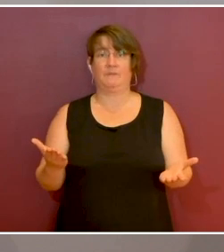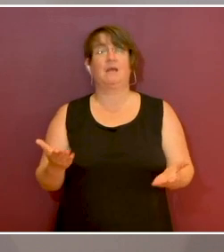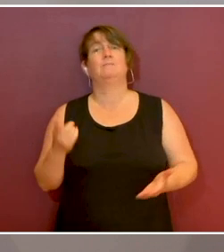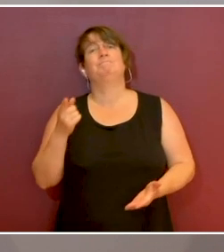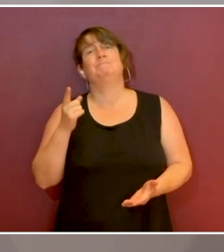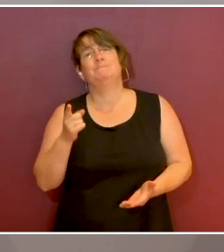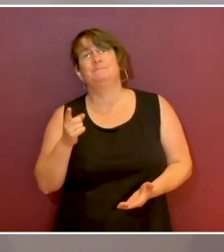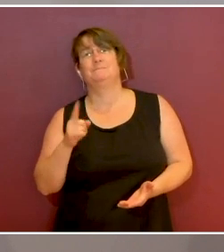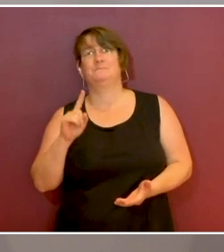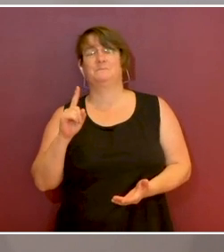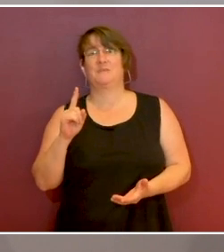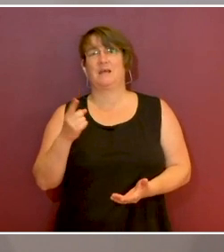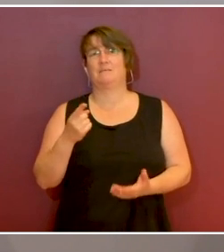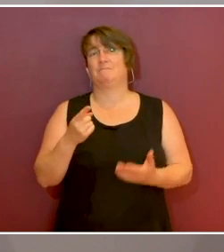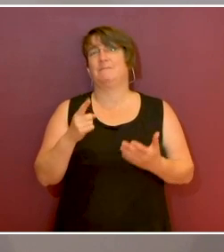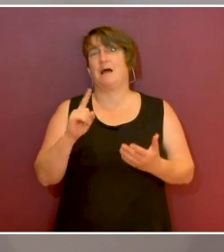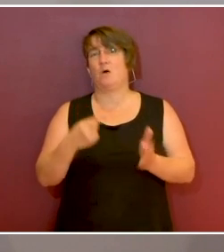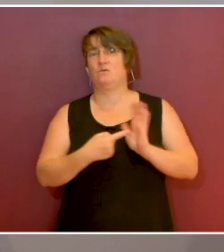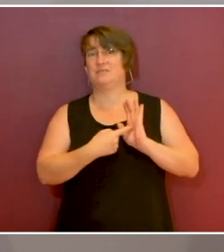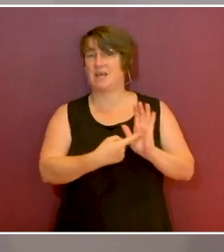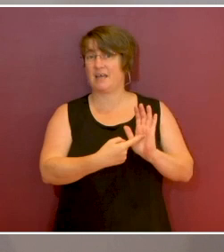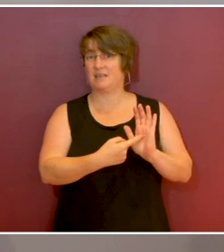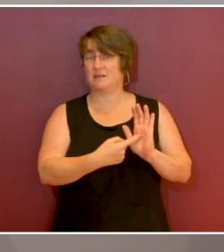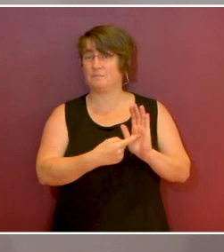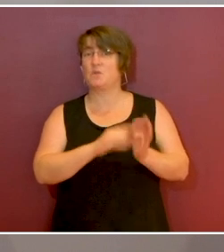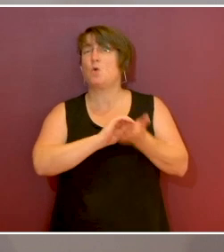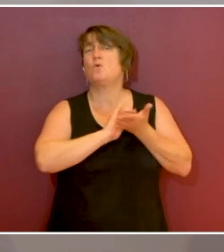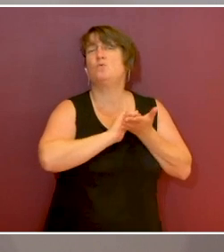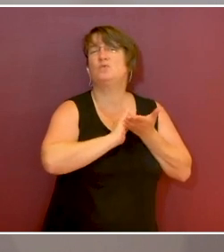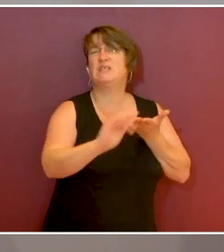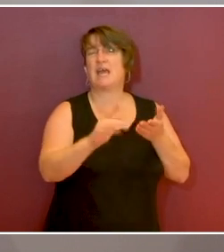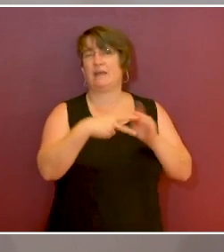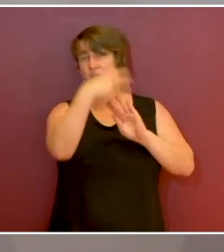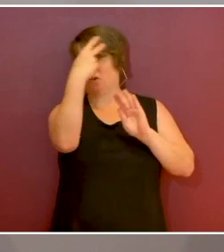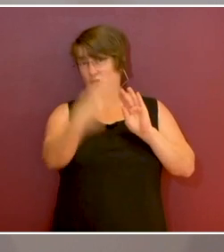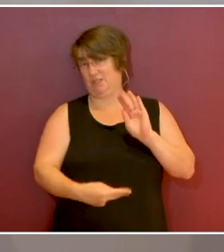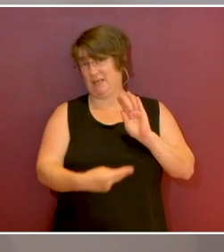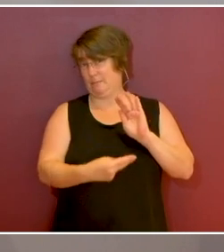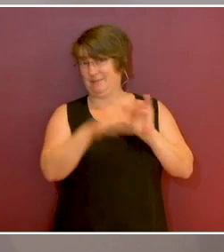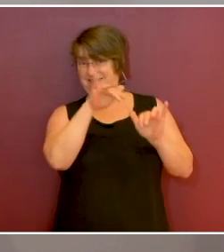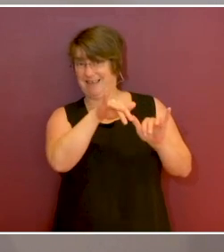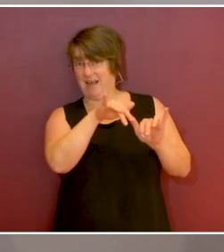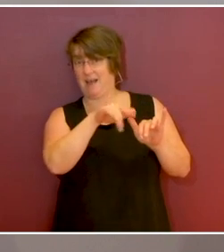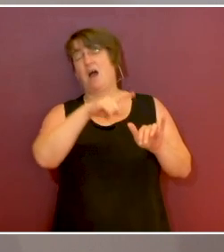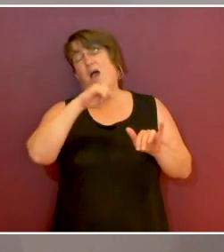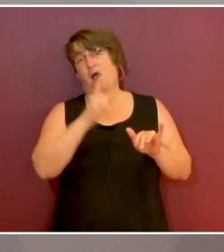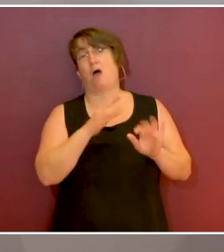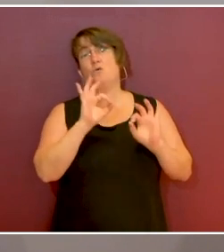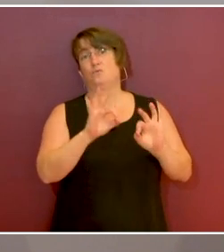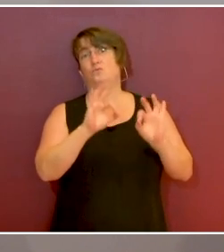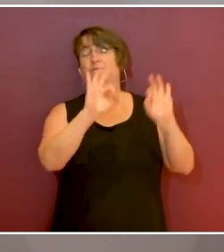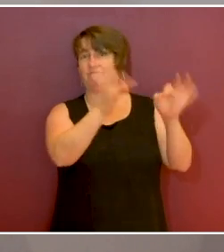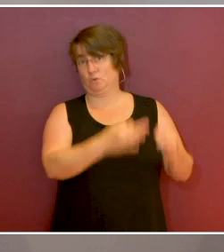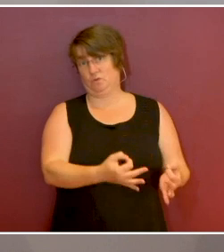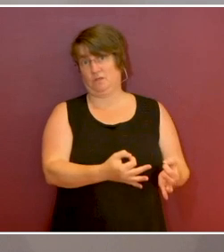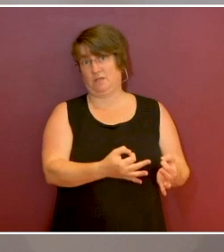vielleicht zum einen, dass die Hygienekonzepte, die wir haben, auch greifen, dass das frühe